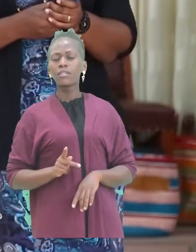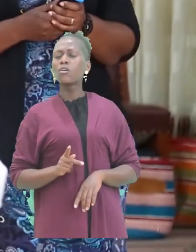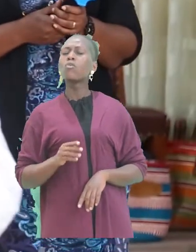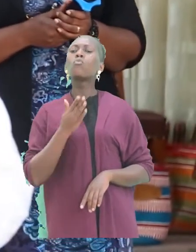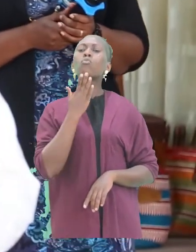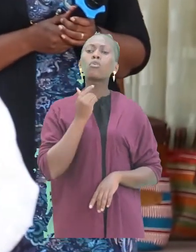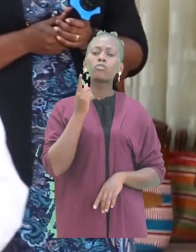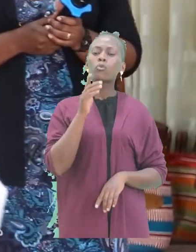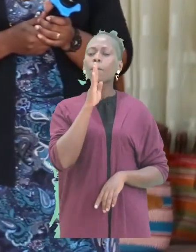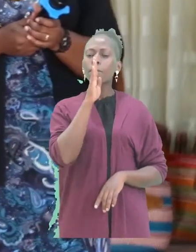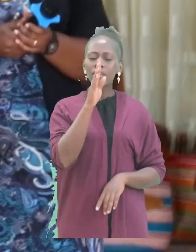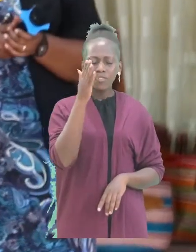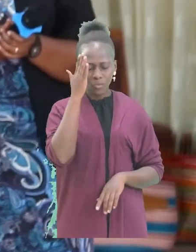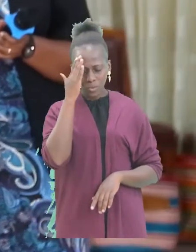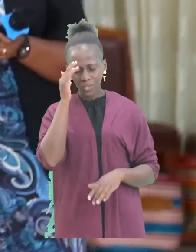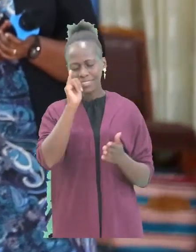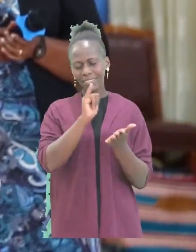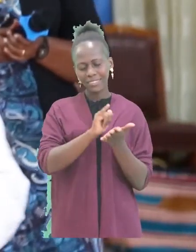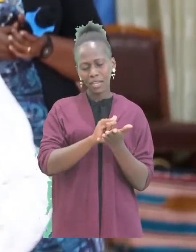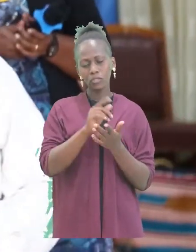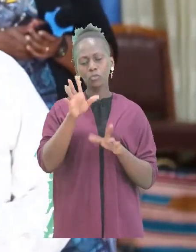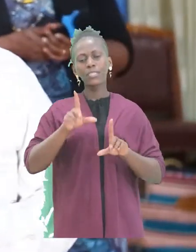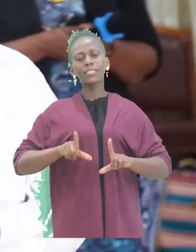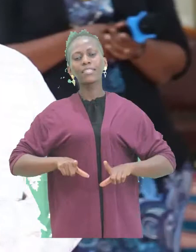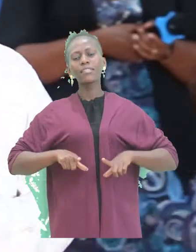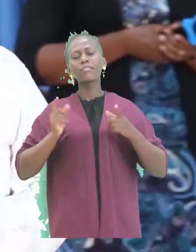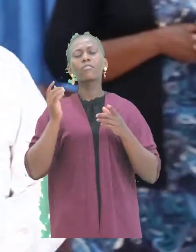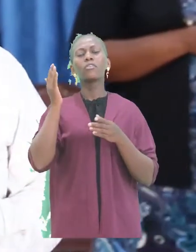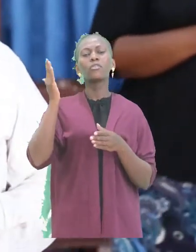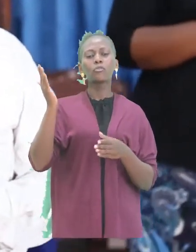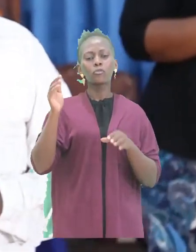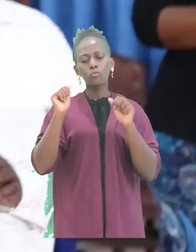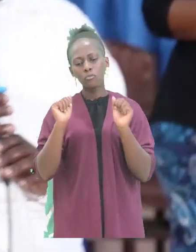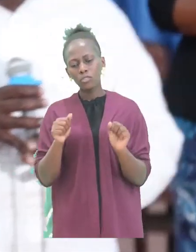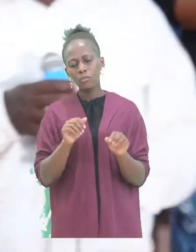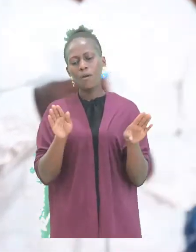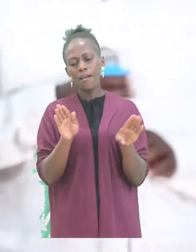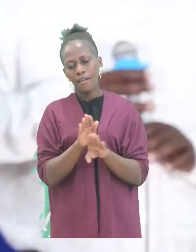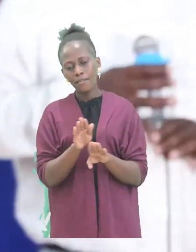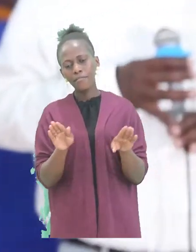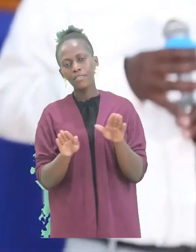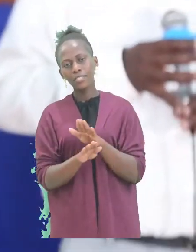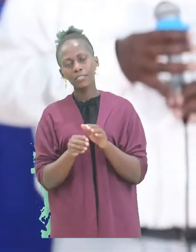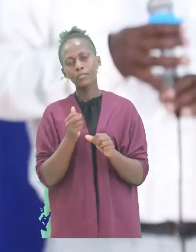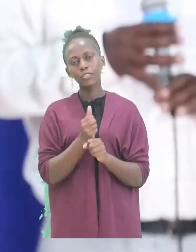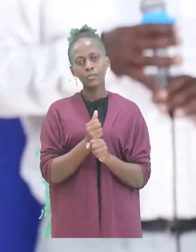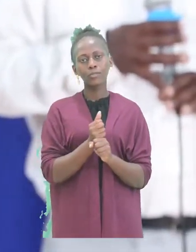unaishi Baba, ya kuwa wewe waweza yote ambayo hatuiwezi mfalme. Ni asante